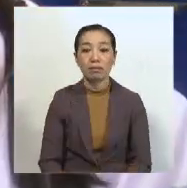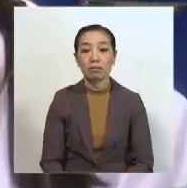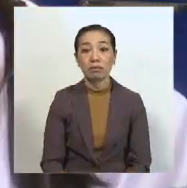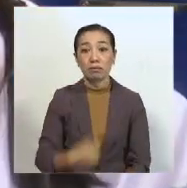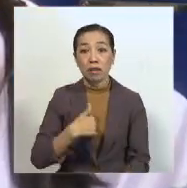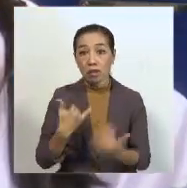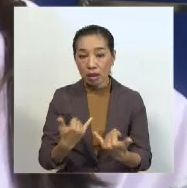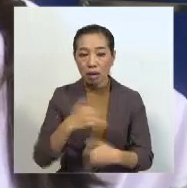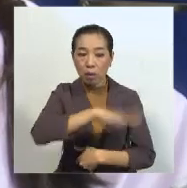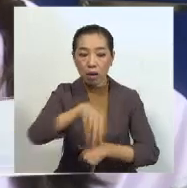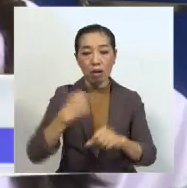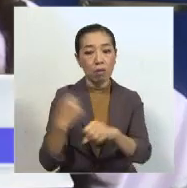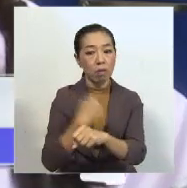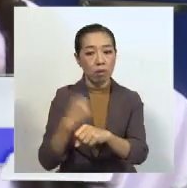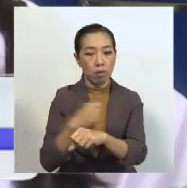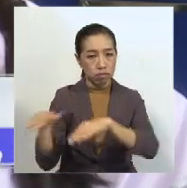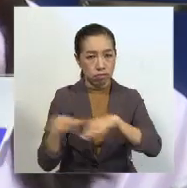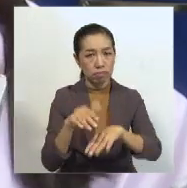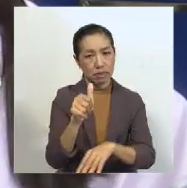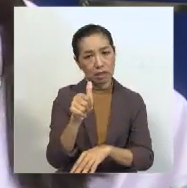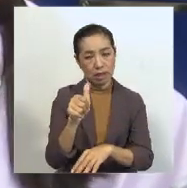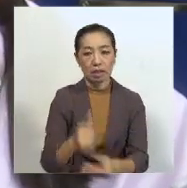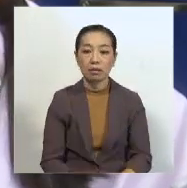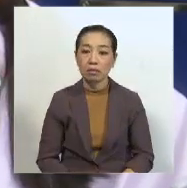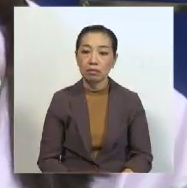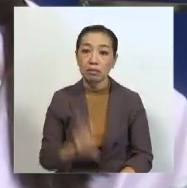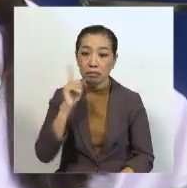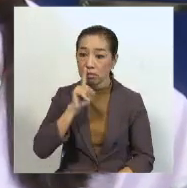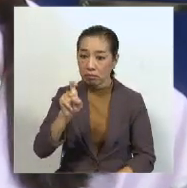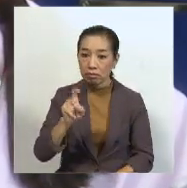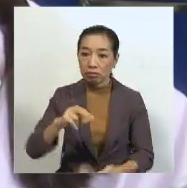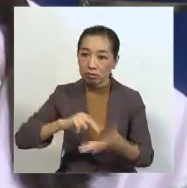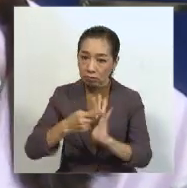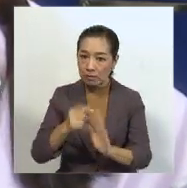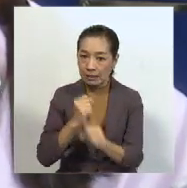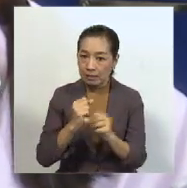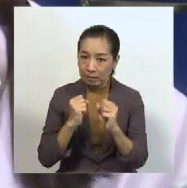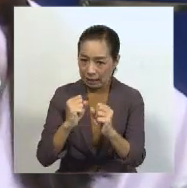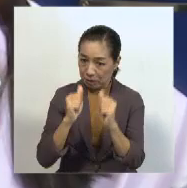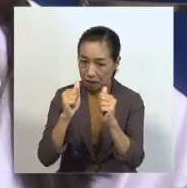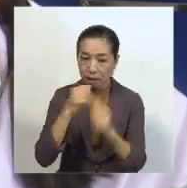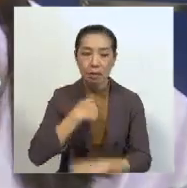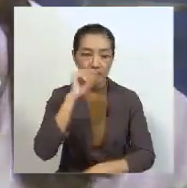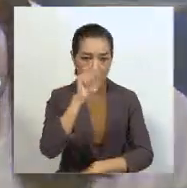อนนี้น้องๆก็ซ้อมกันเตรียมความพร้อมกันได ้ก็คือจะทำให้ดีที่สุดเลยถูกไหม ใช่ค่ะ